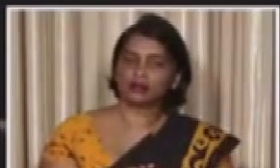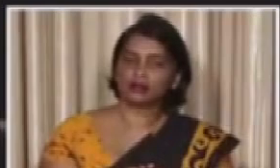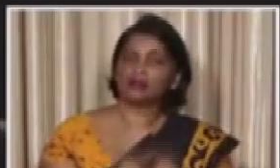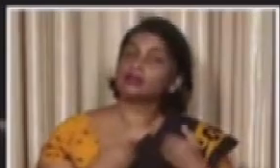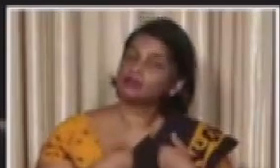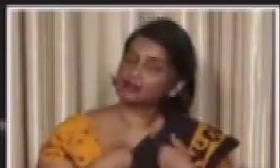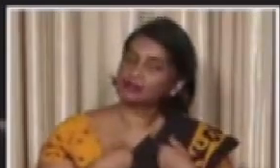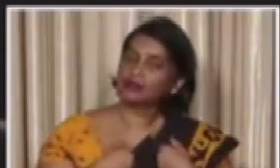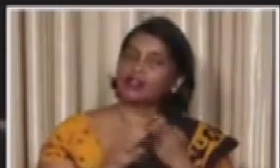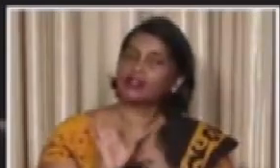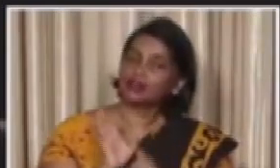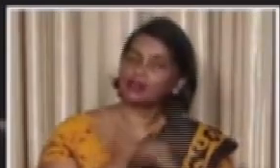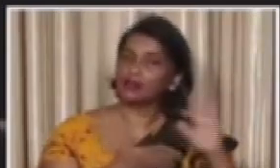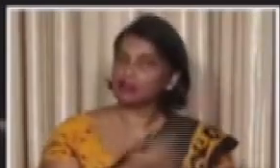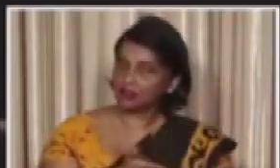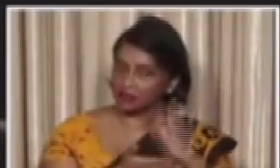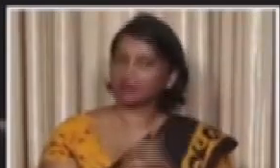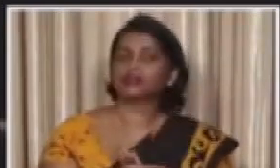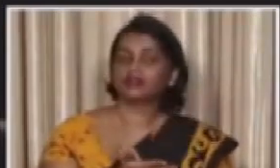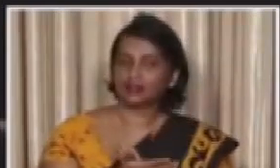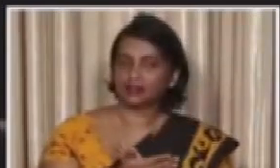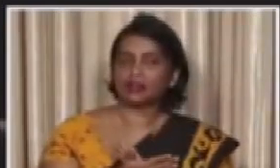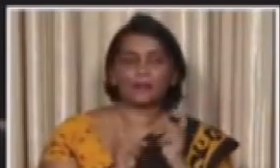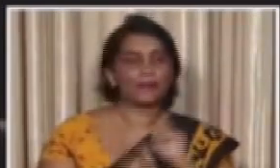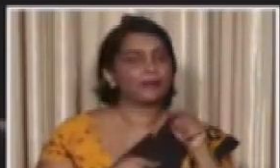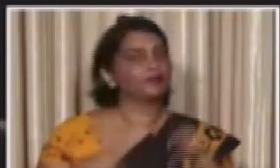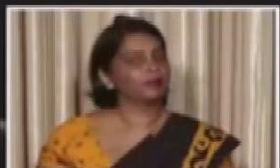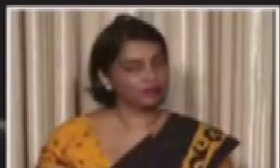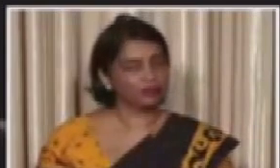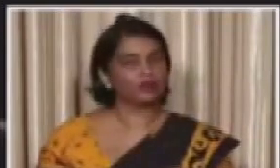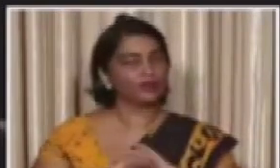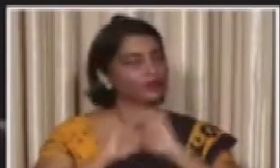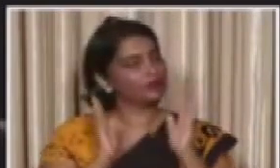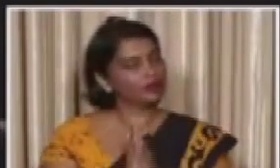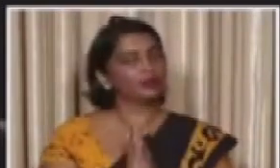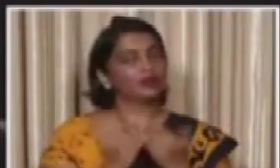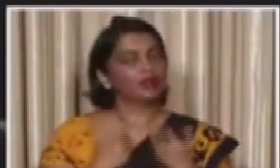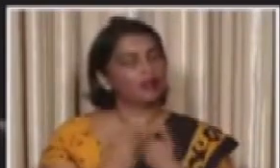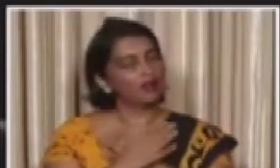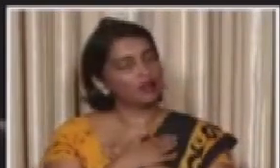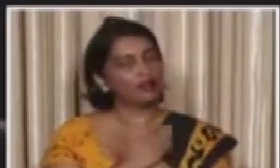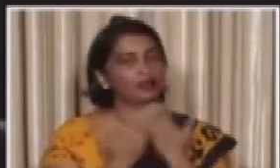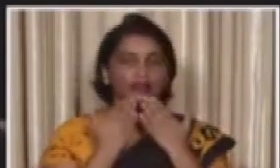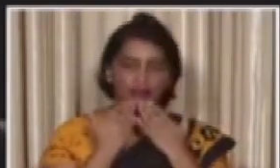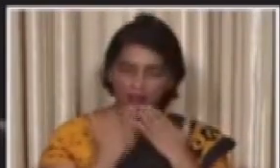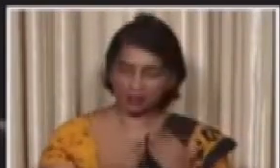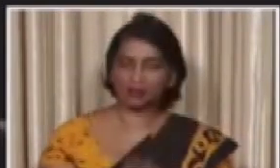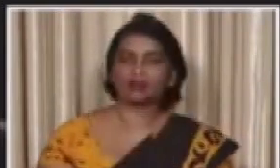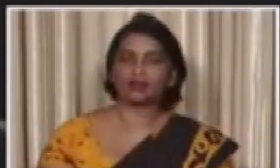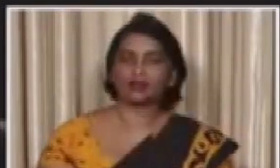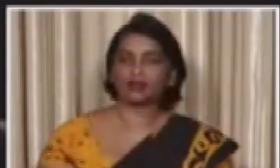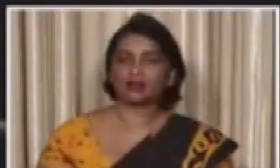අපිට හැම අතකින්ම උදව් උපකාර කරපු මේ පාර්ලිමේන්තුවේ ඉන්න සියලු දෙනාටමත් මගේ ආදරණීය ස්තුතිය පුද කරමින්